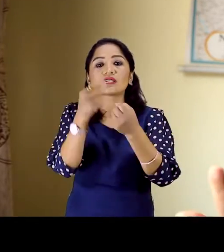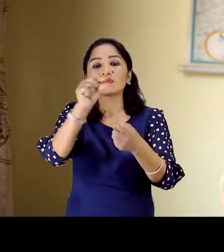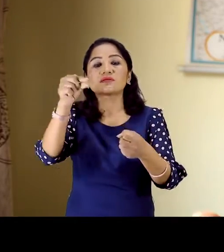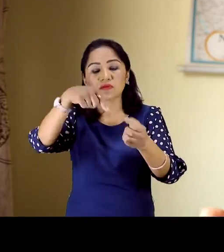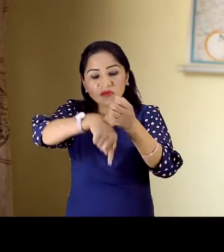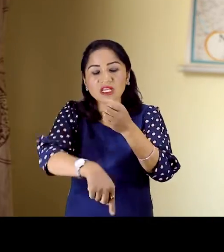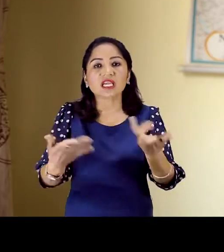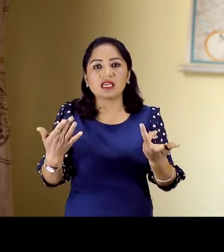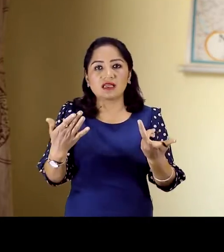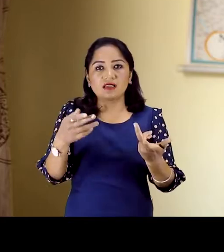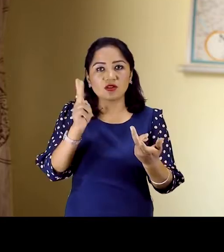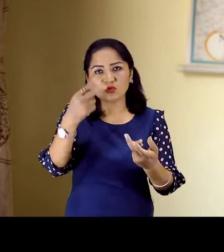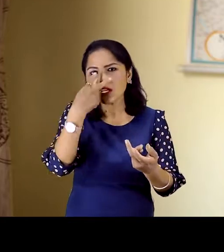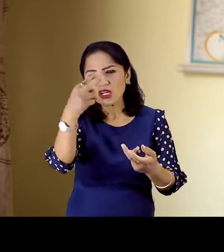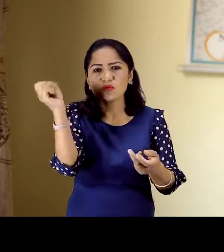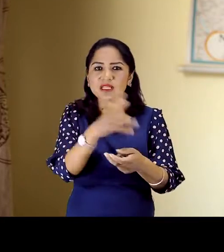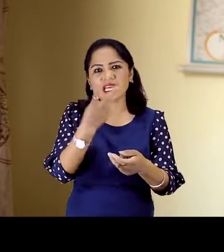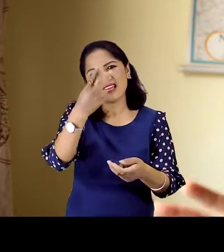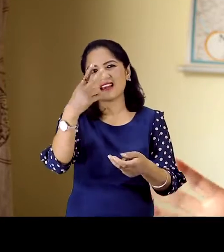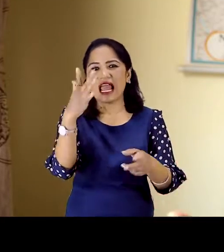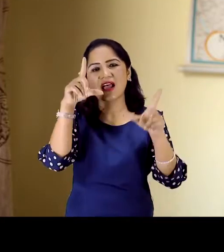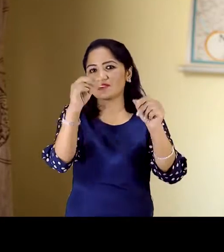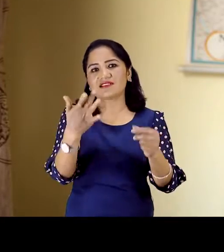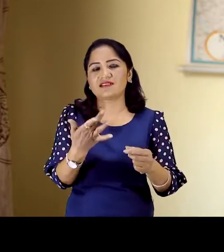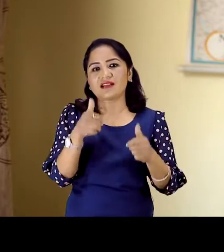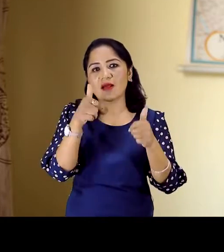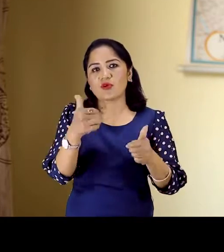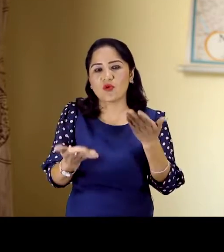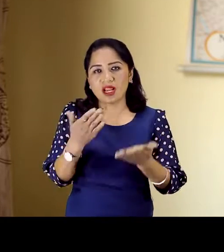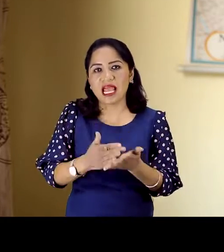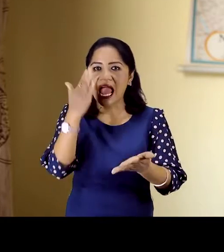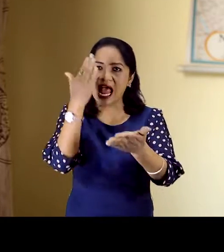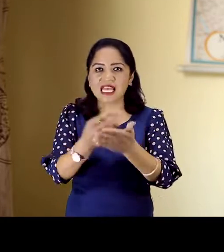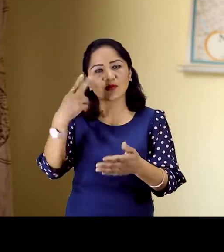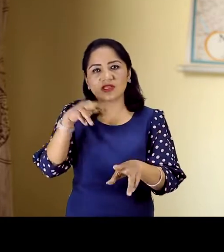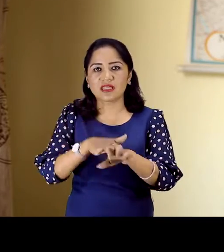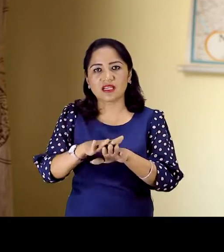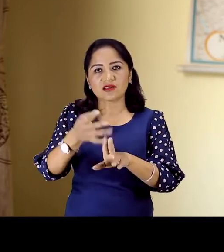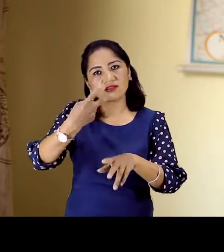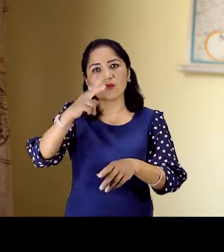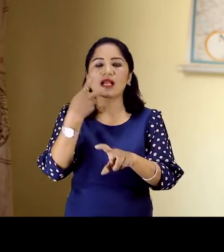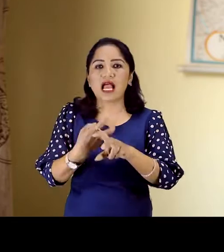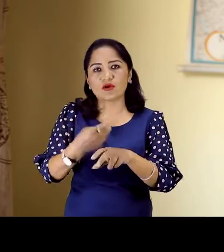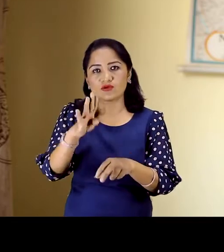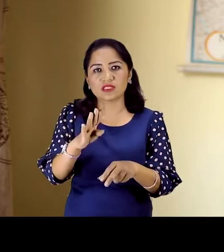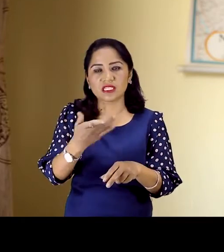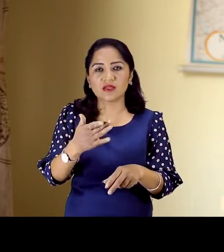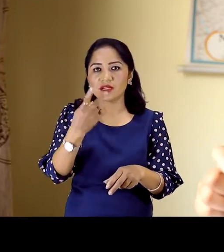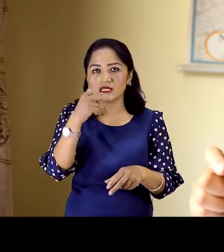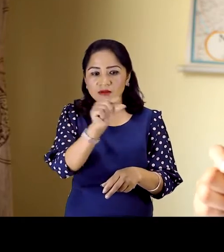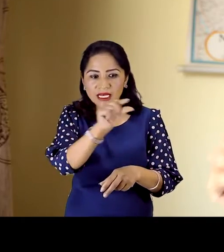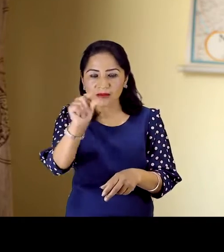आदयेमन होँचीत अधाय पक भालो